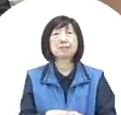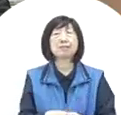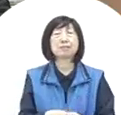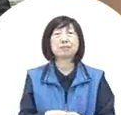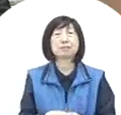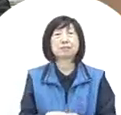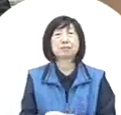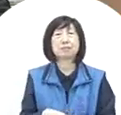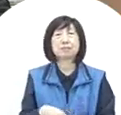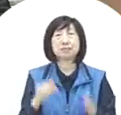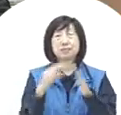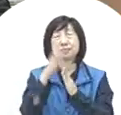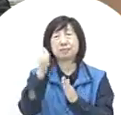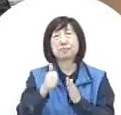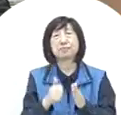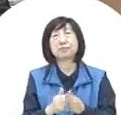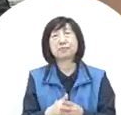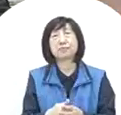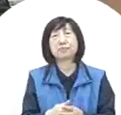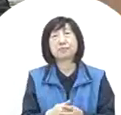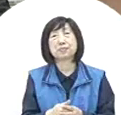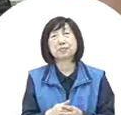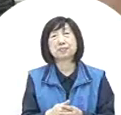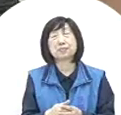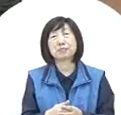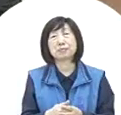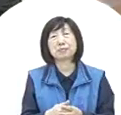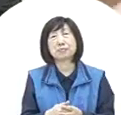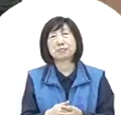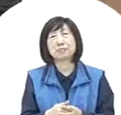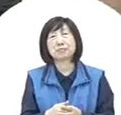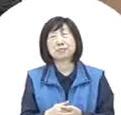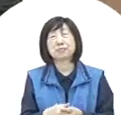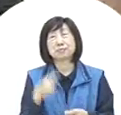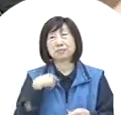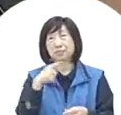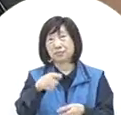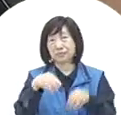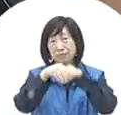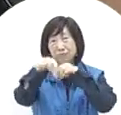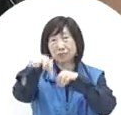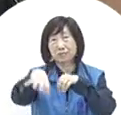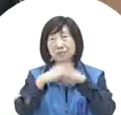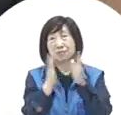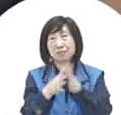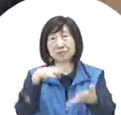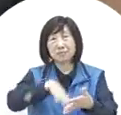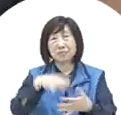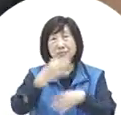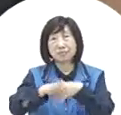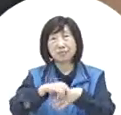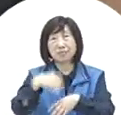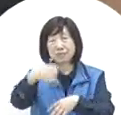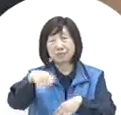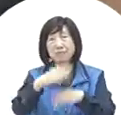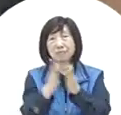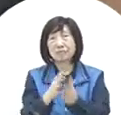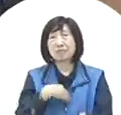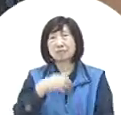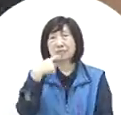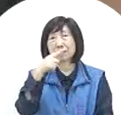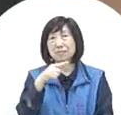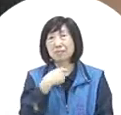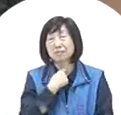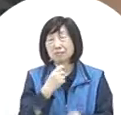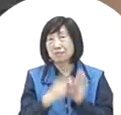提到的这些点，我们 局长，你要把我牢，我把你要，你要我把你们这个分局所有的牢底全部掀出来吗？ 议员， 就改 进 就好了，好不好？ 议员，请指